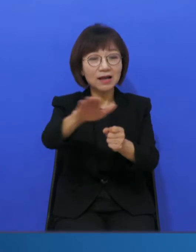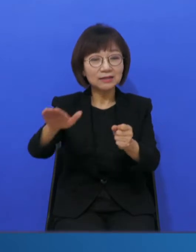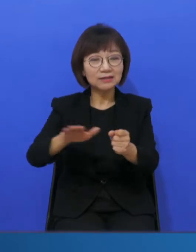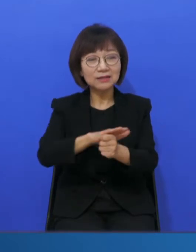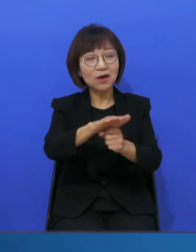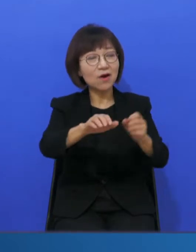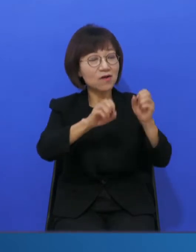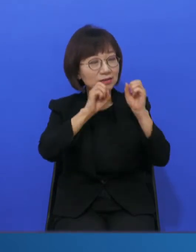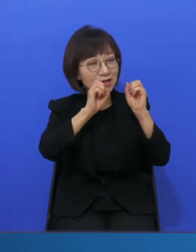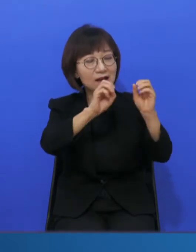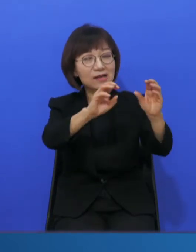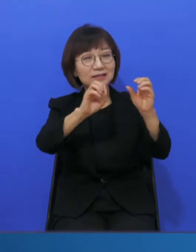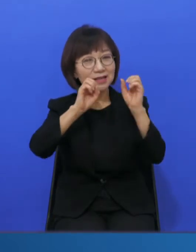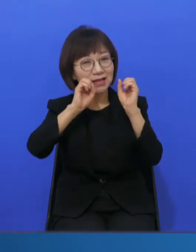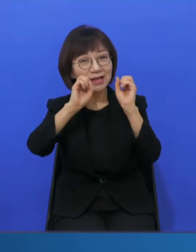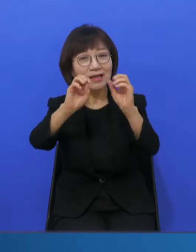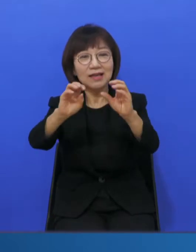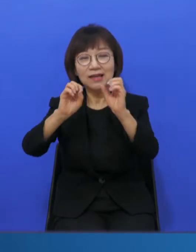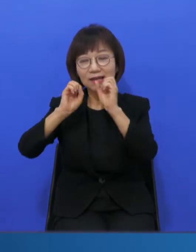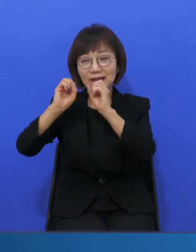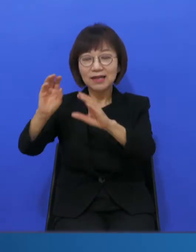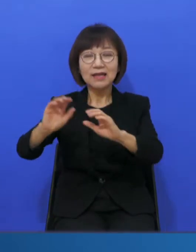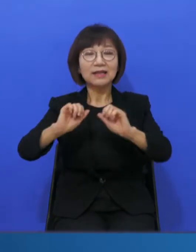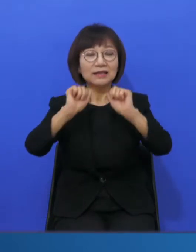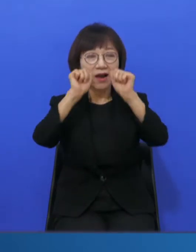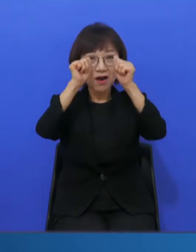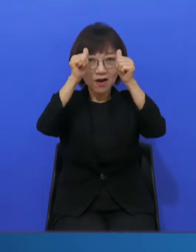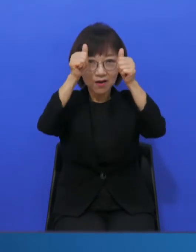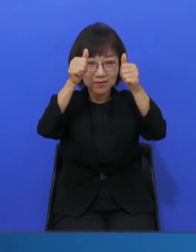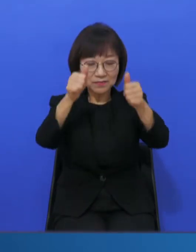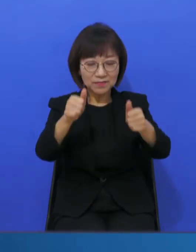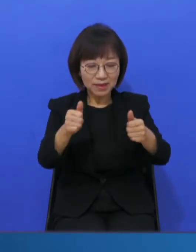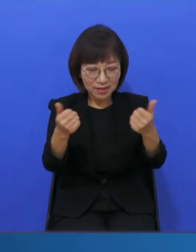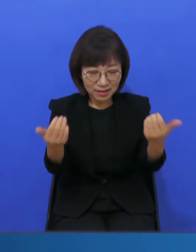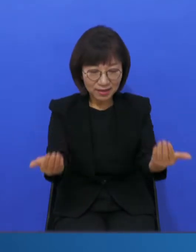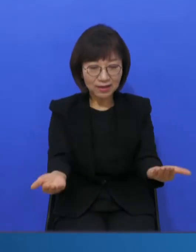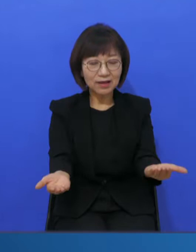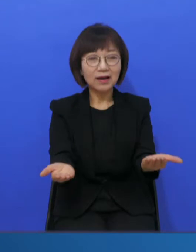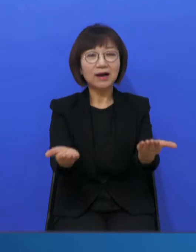백성들아 사랑을 전하세